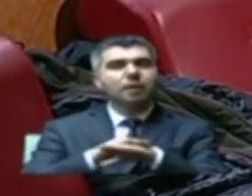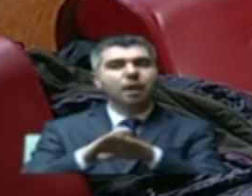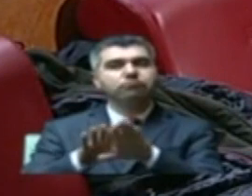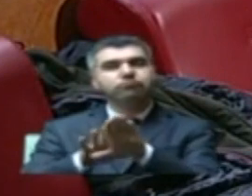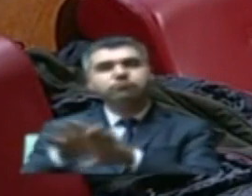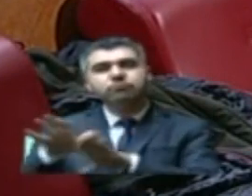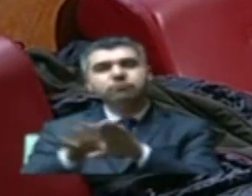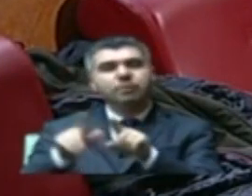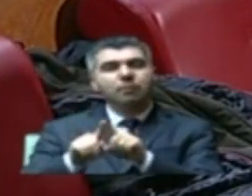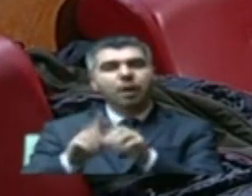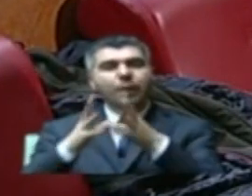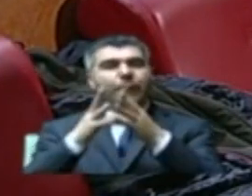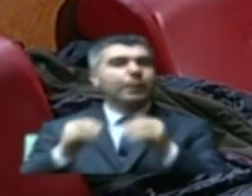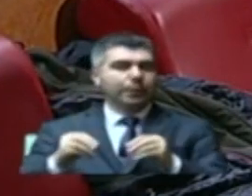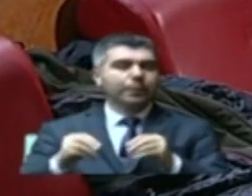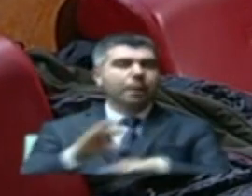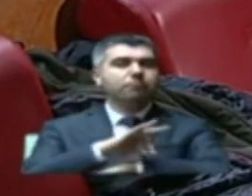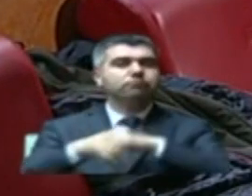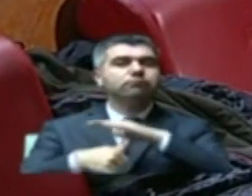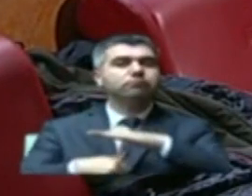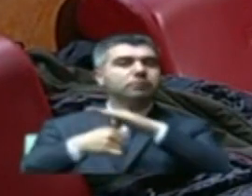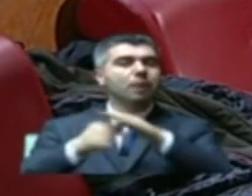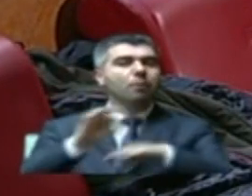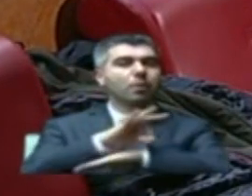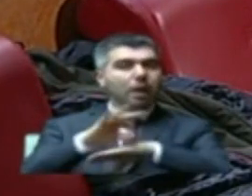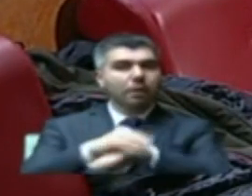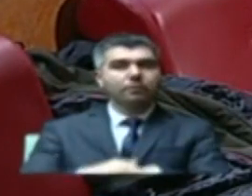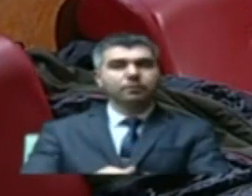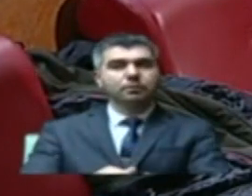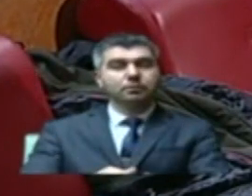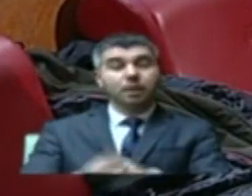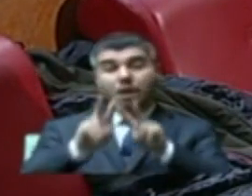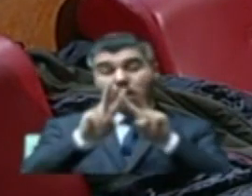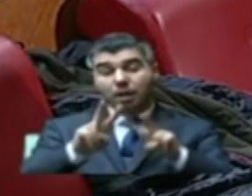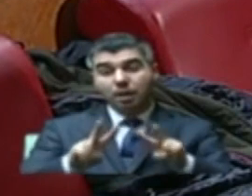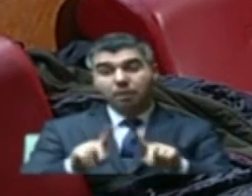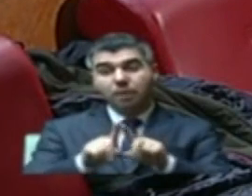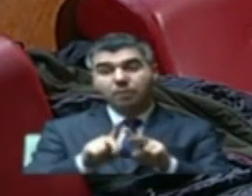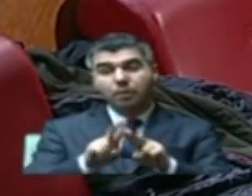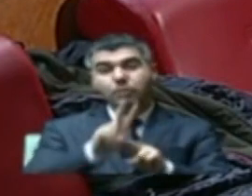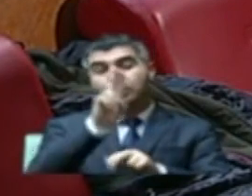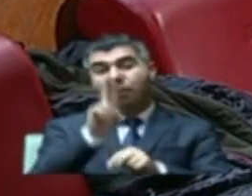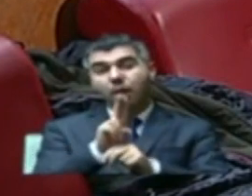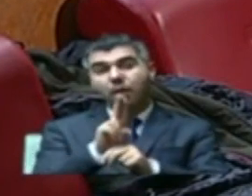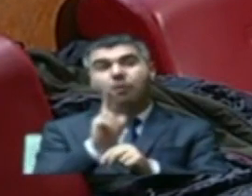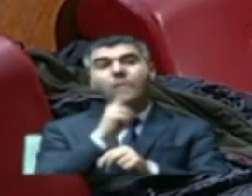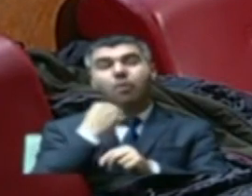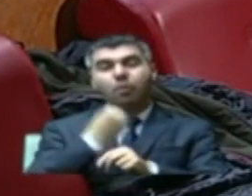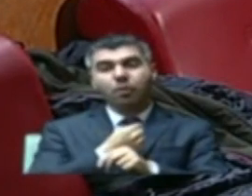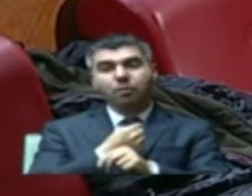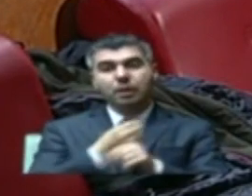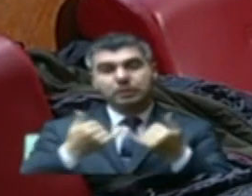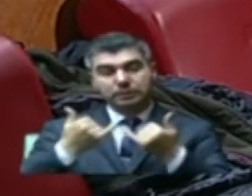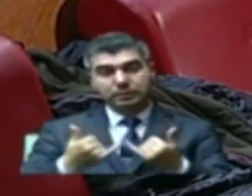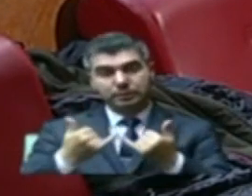على تغييب المجلس الاعلى للوظيفه العموميه كيبقى اليه لمراقبه ومساءله الحكومه، لكن هذه الحكومه